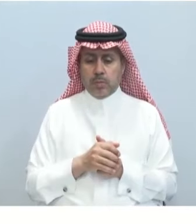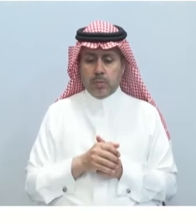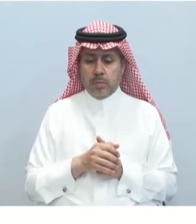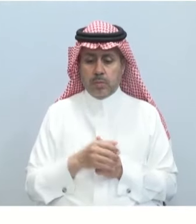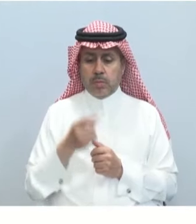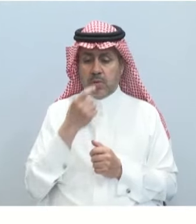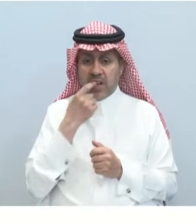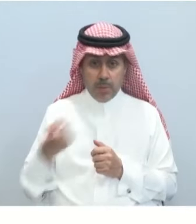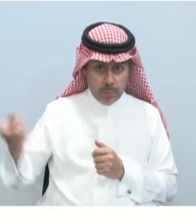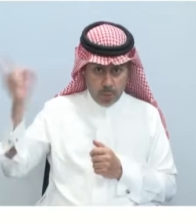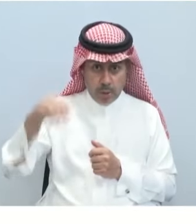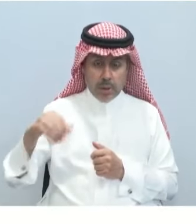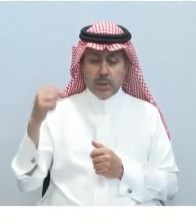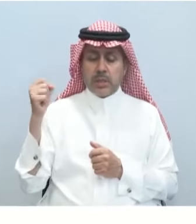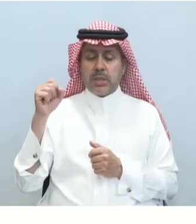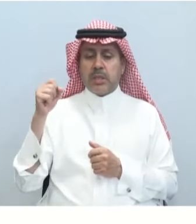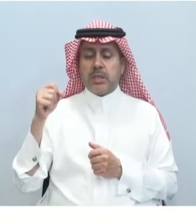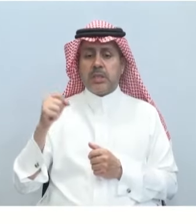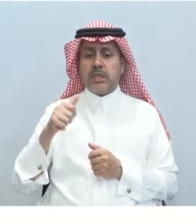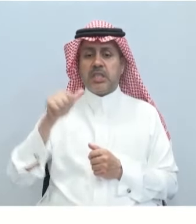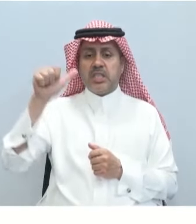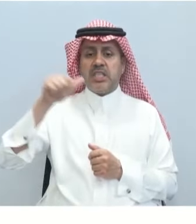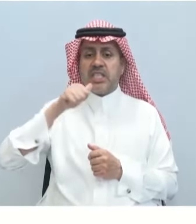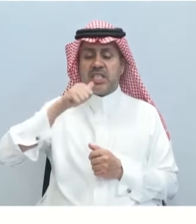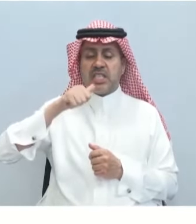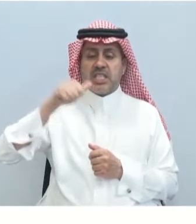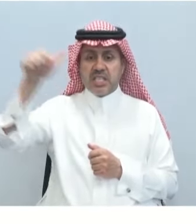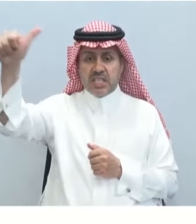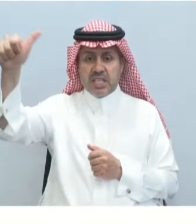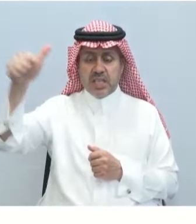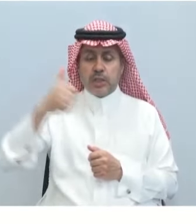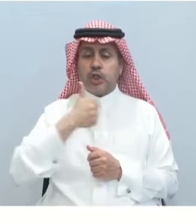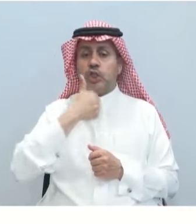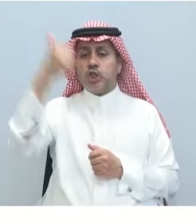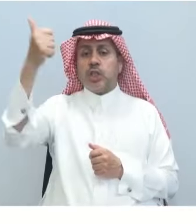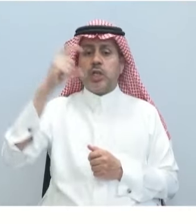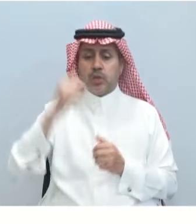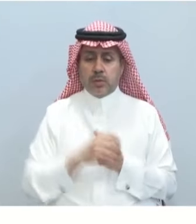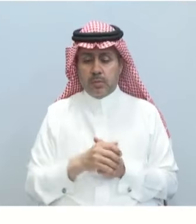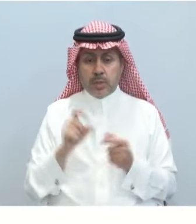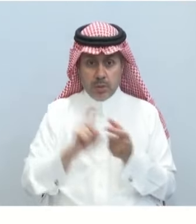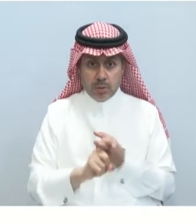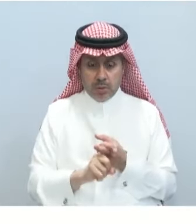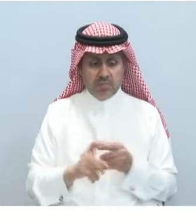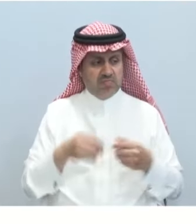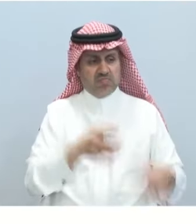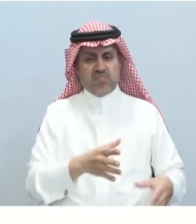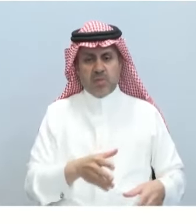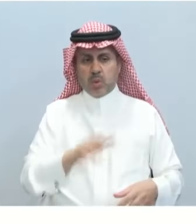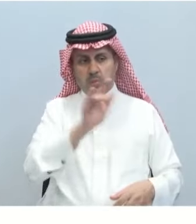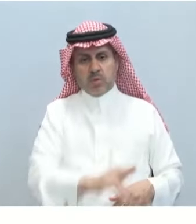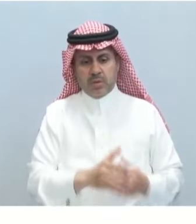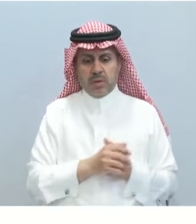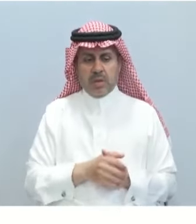مضي سته اشهر على اقامه يزيد مع خالته واسرتها بدا زوجها عاطف يتضايق من وجوده